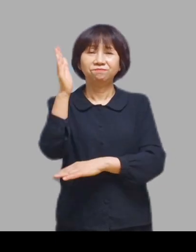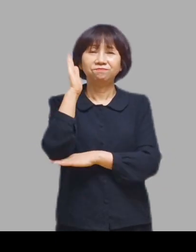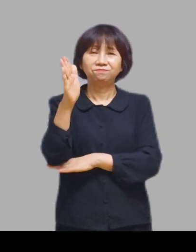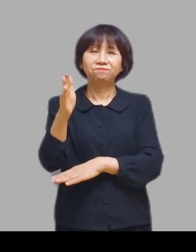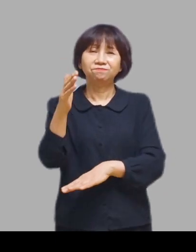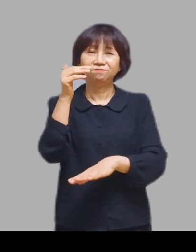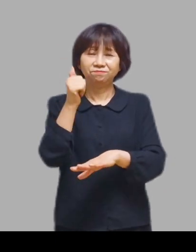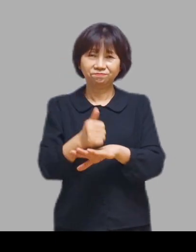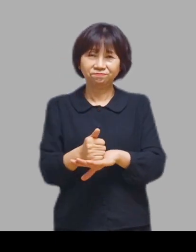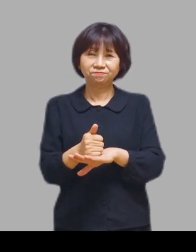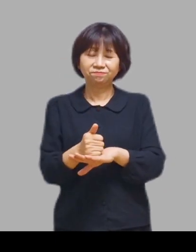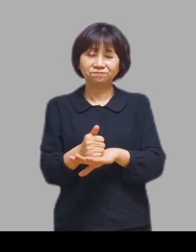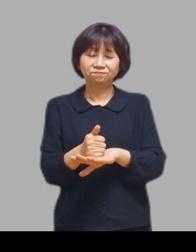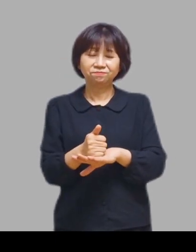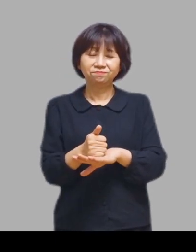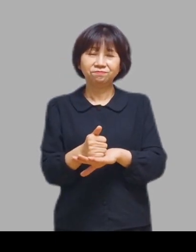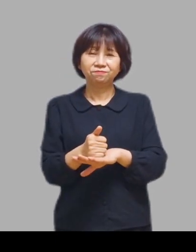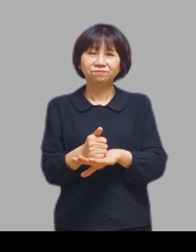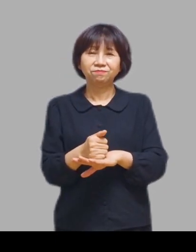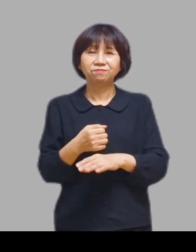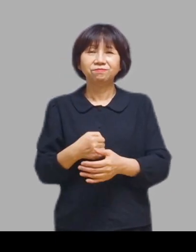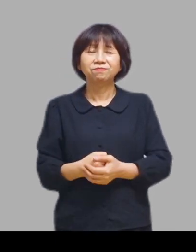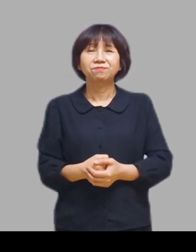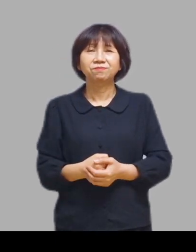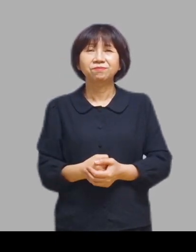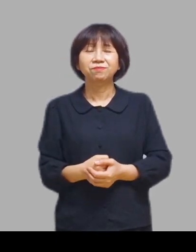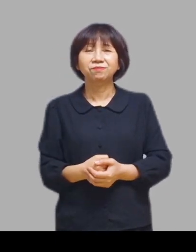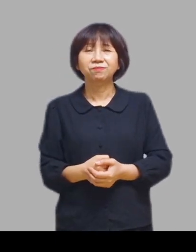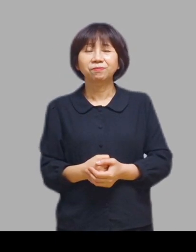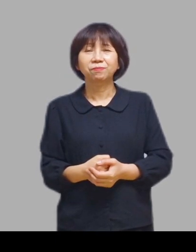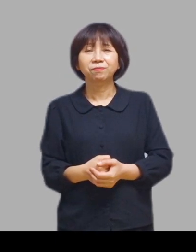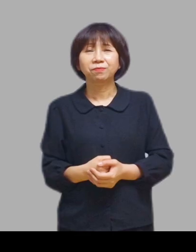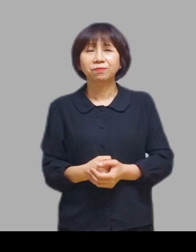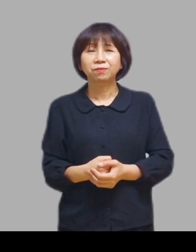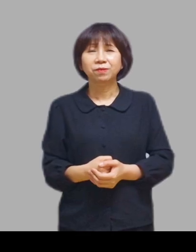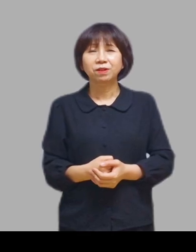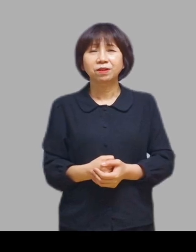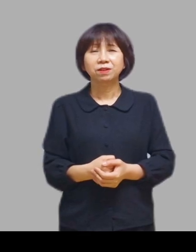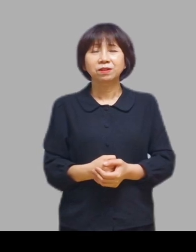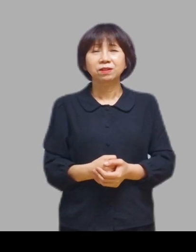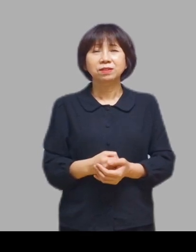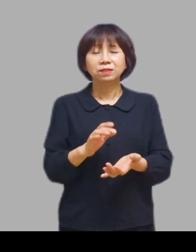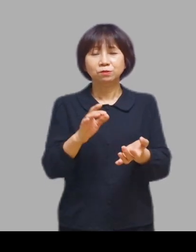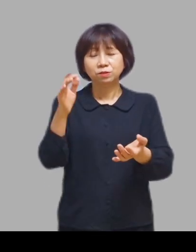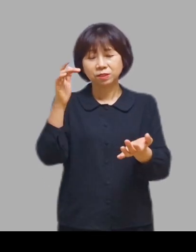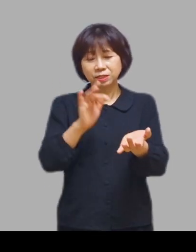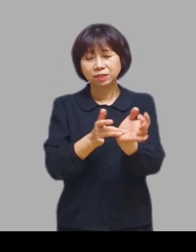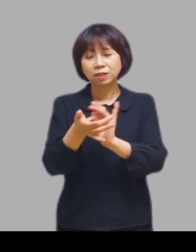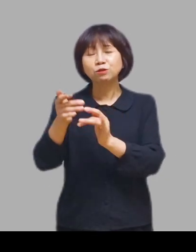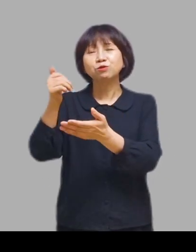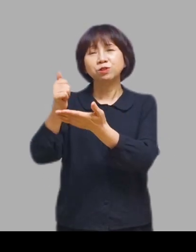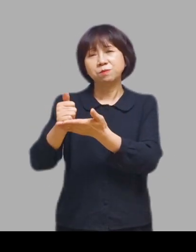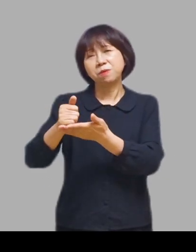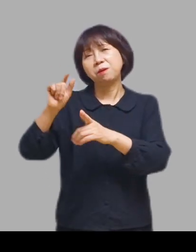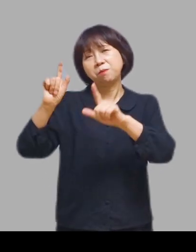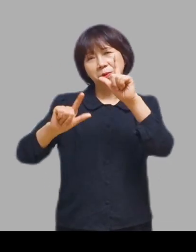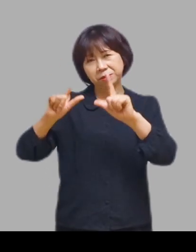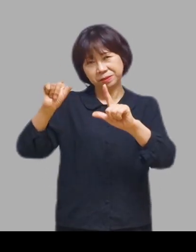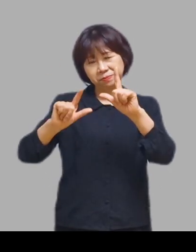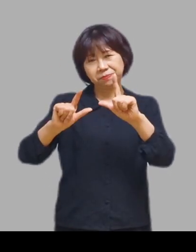보겠습니다. 이 이야기 속에서 또 한 분의 모습이 드러나지요. 바로 우리를 찾아오신 예수님의